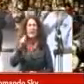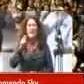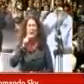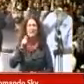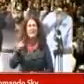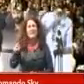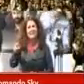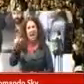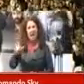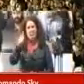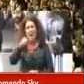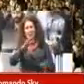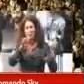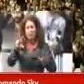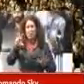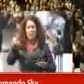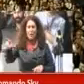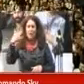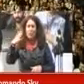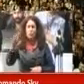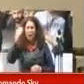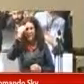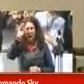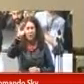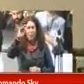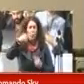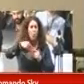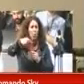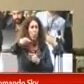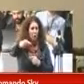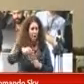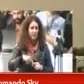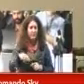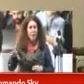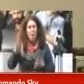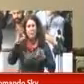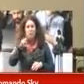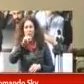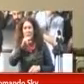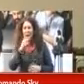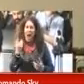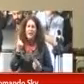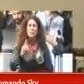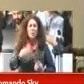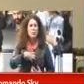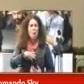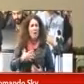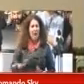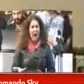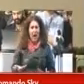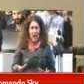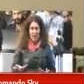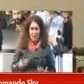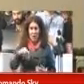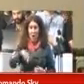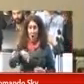preveggente all'inizio degli anni Ottanta, lanciò la questione morale. Ecco, la questione morale oggi si sta